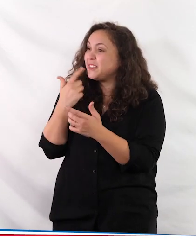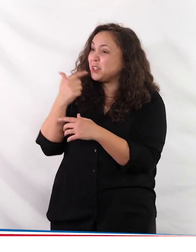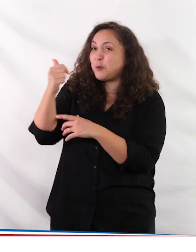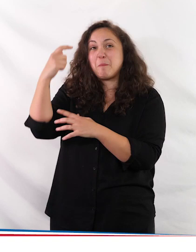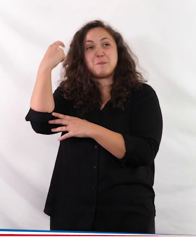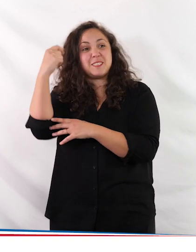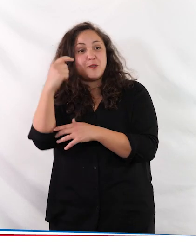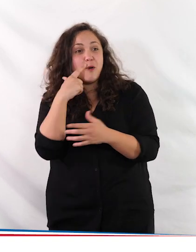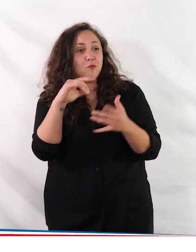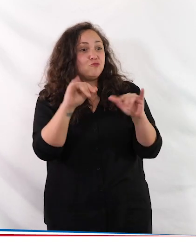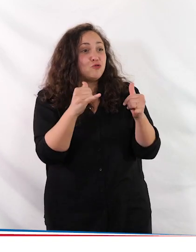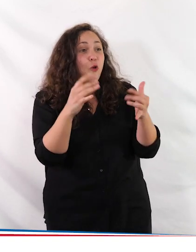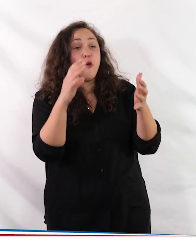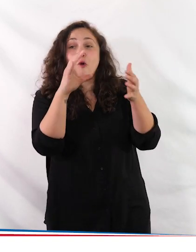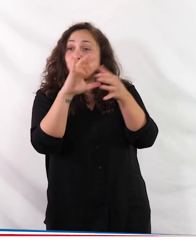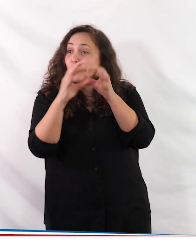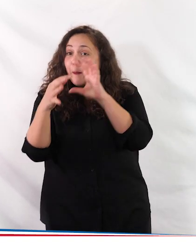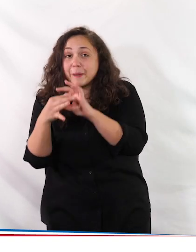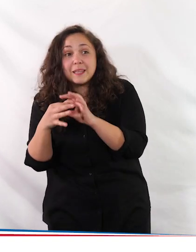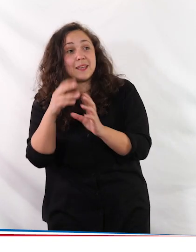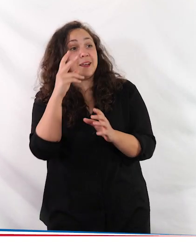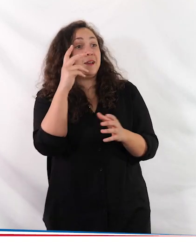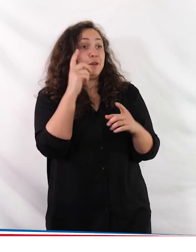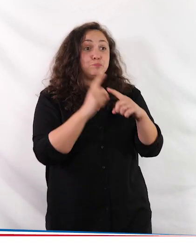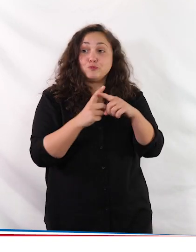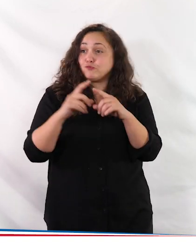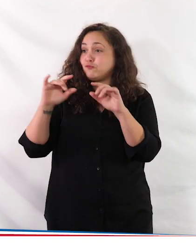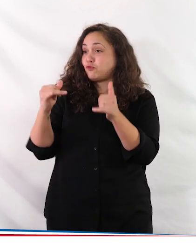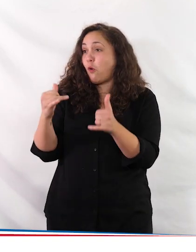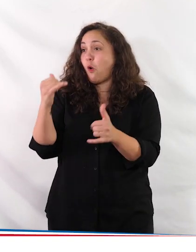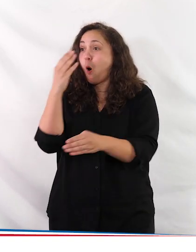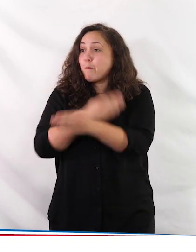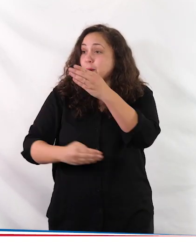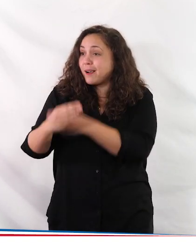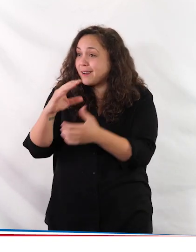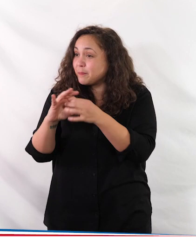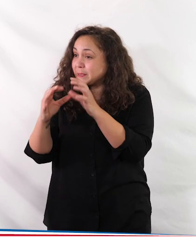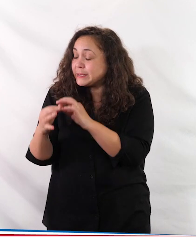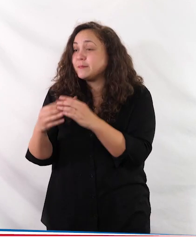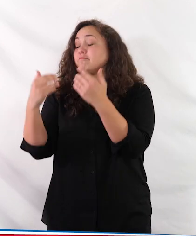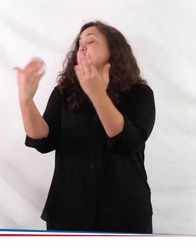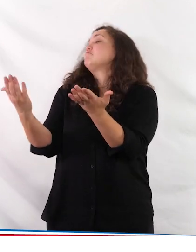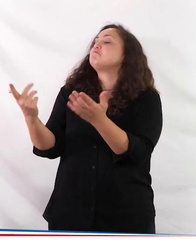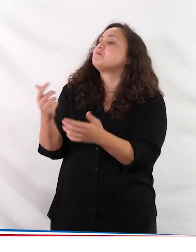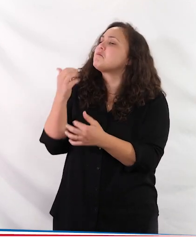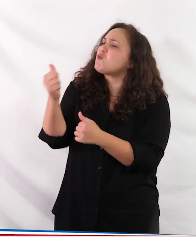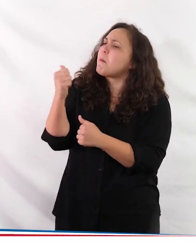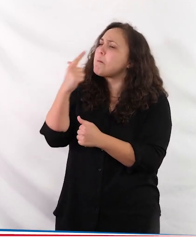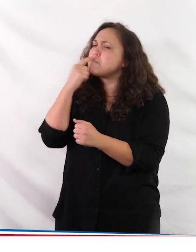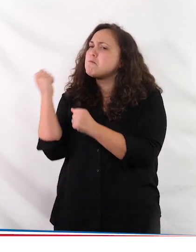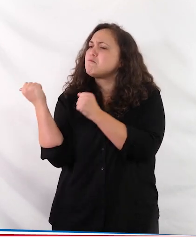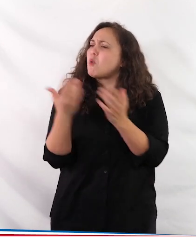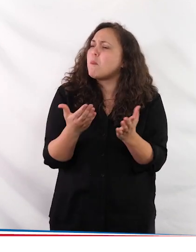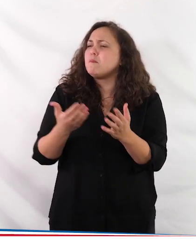et Paralympiques. Tout ce que vous nous décrivez, c'est aussi en cette perspective, je présume. Qu'est-ce